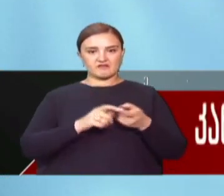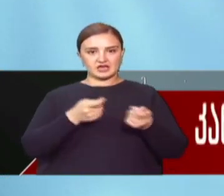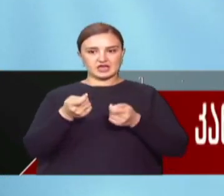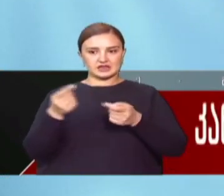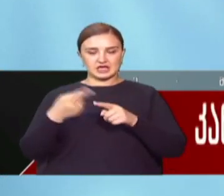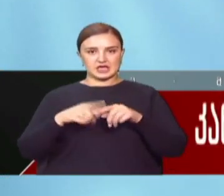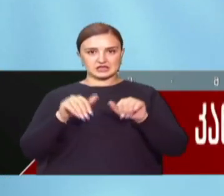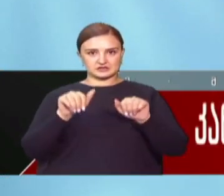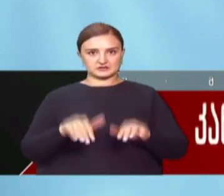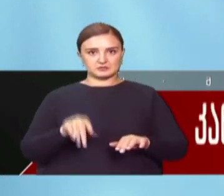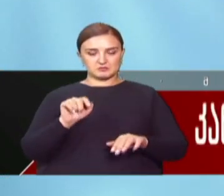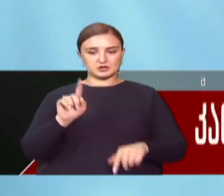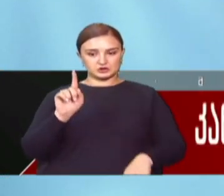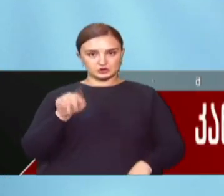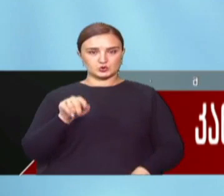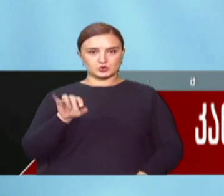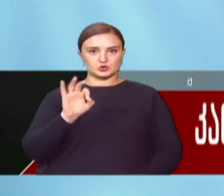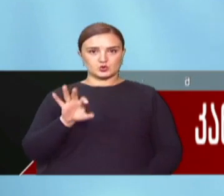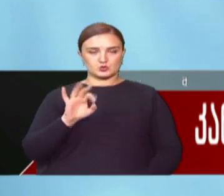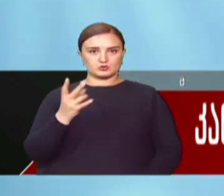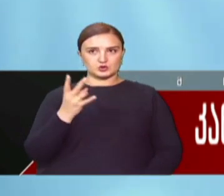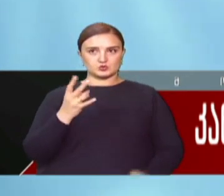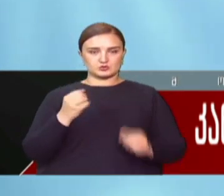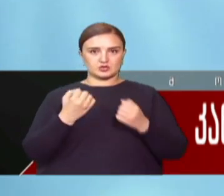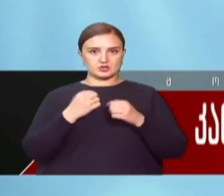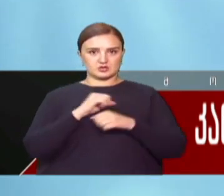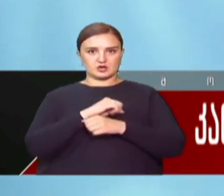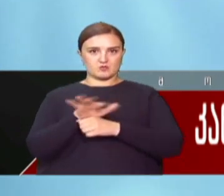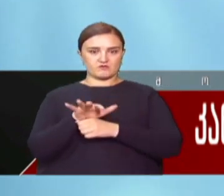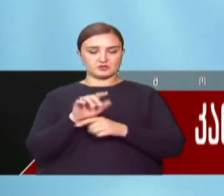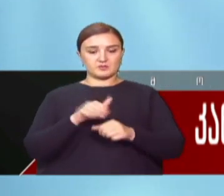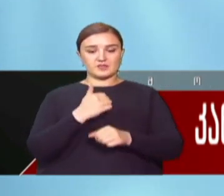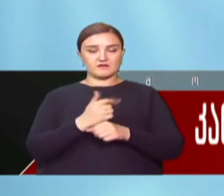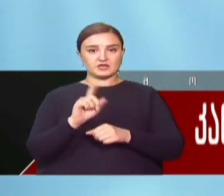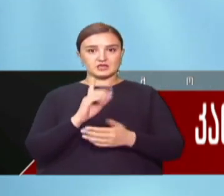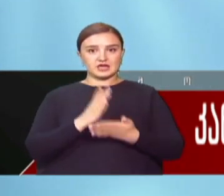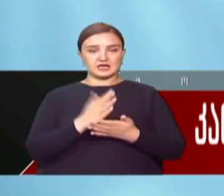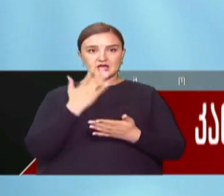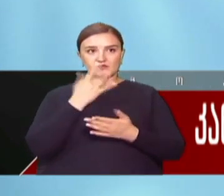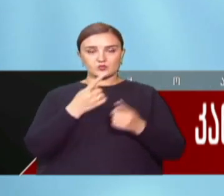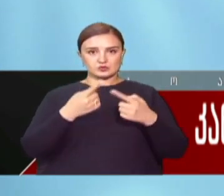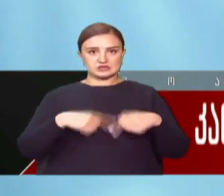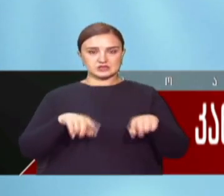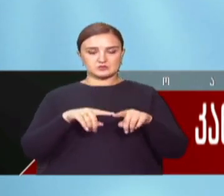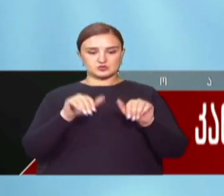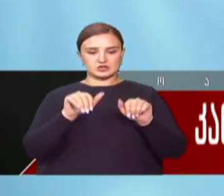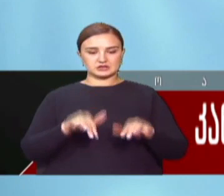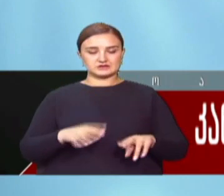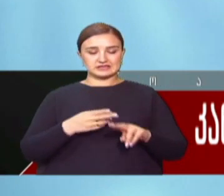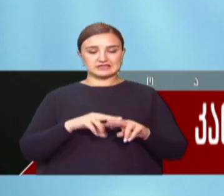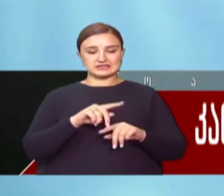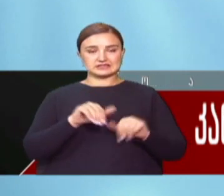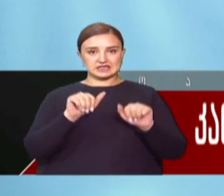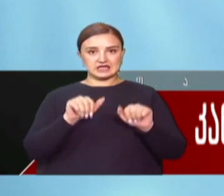scutele, pasromelis matchoris octombrie unda gama cuacte. Thavari are sat cu unda Europolis sabcios gadat scutele, patunsa es gadat scutele